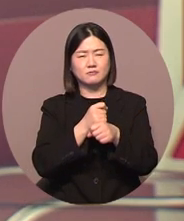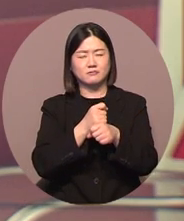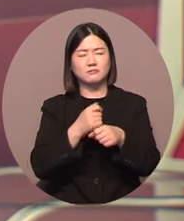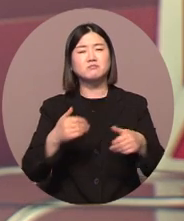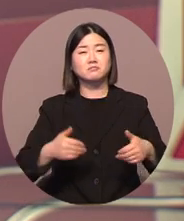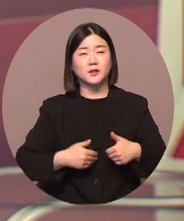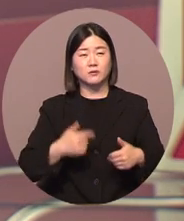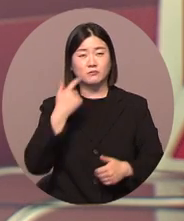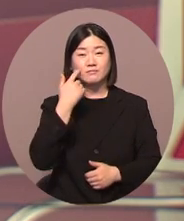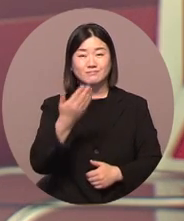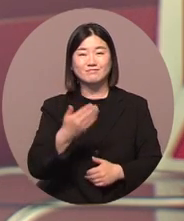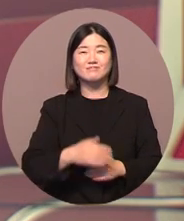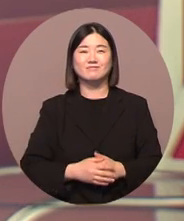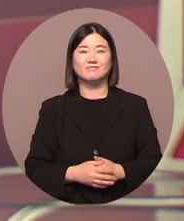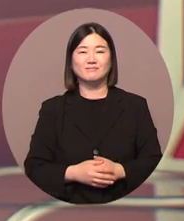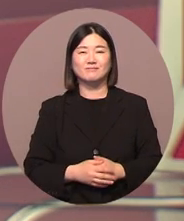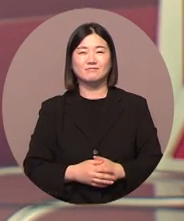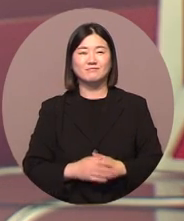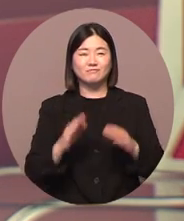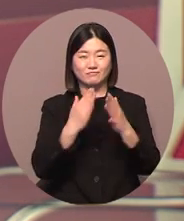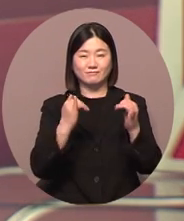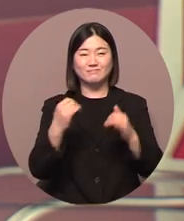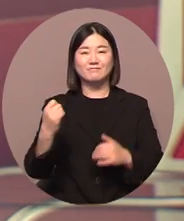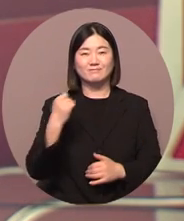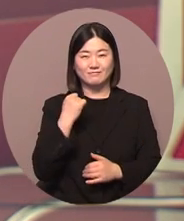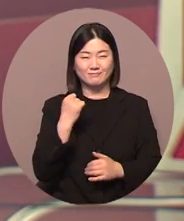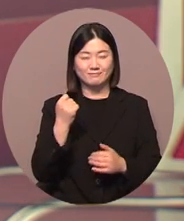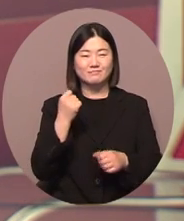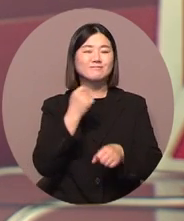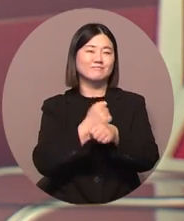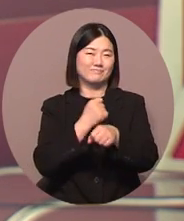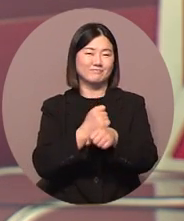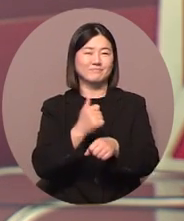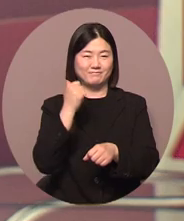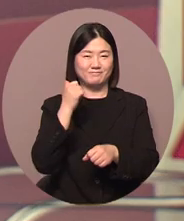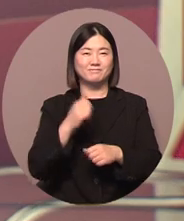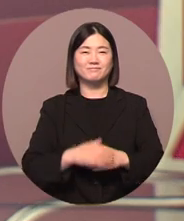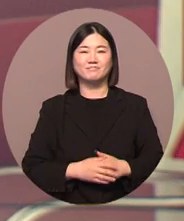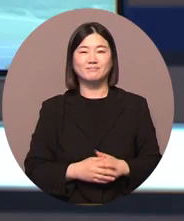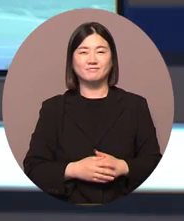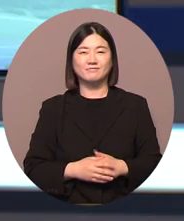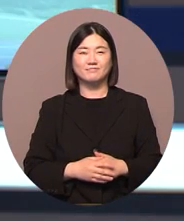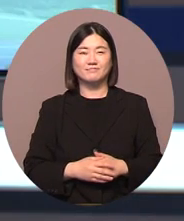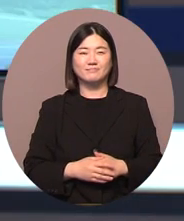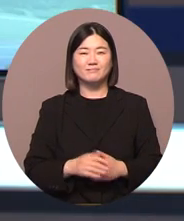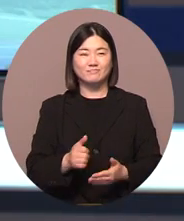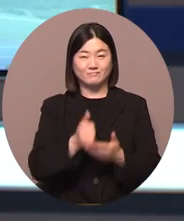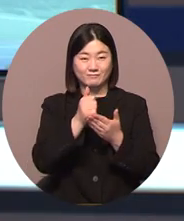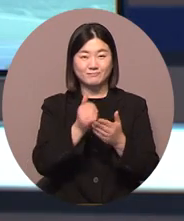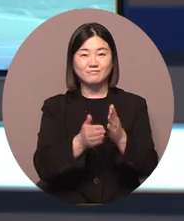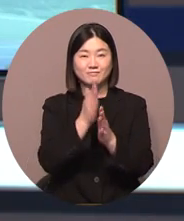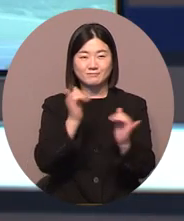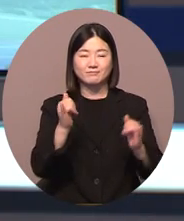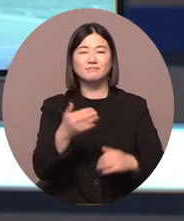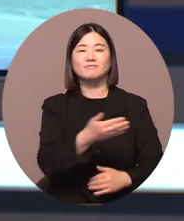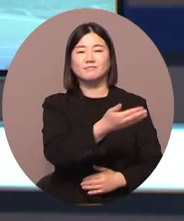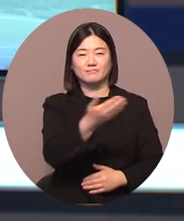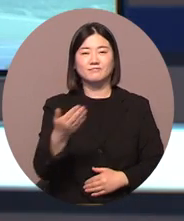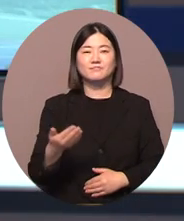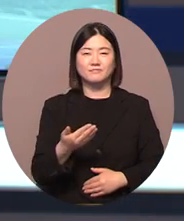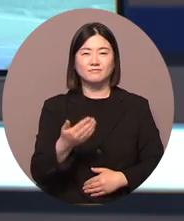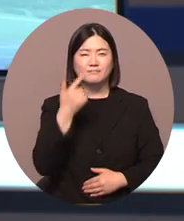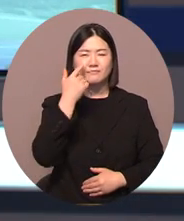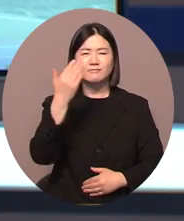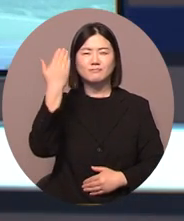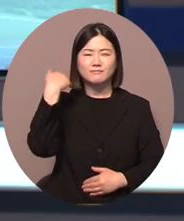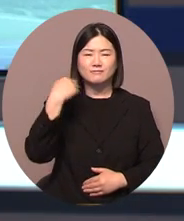하지 않겠습니까 국민의 힘이 해내겠습니다 존경하는 시민 여러분